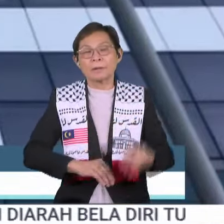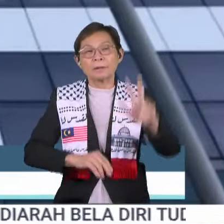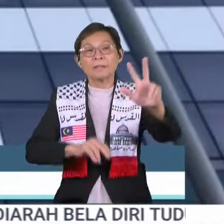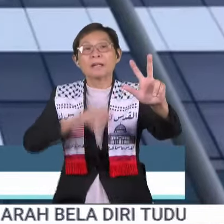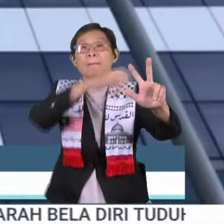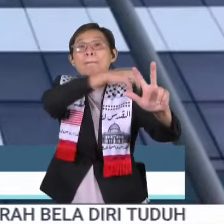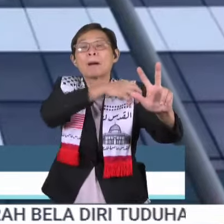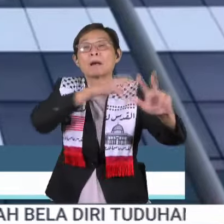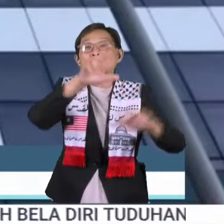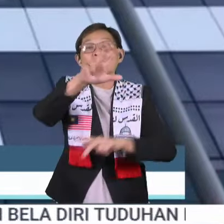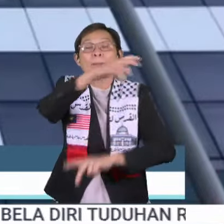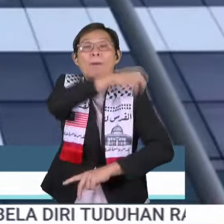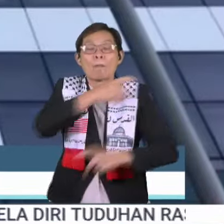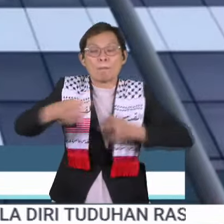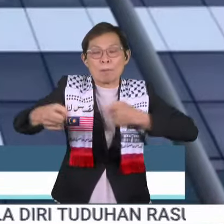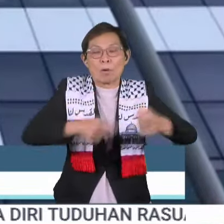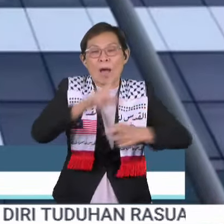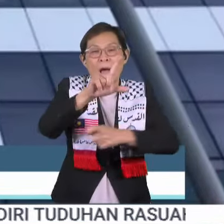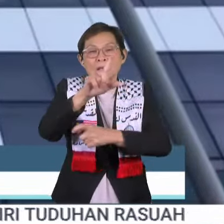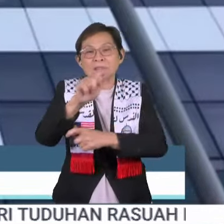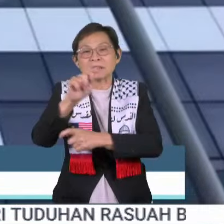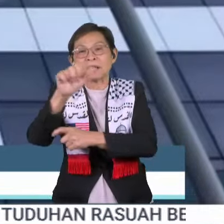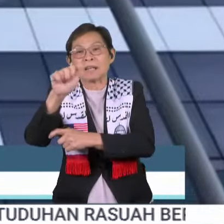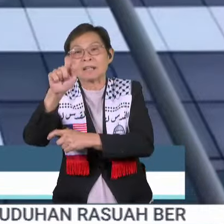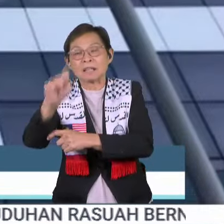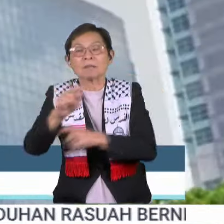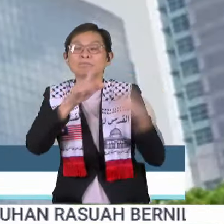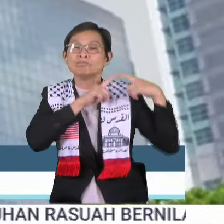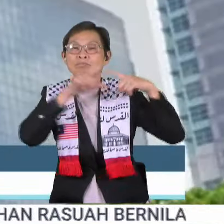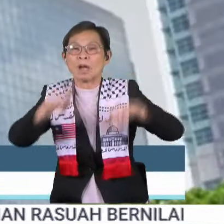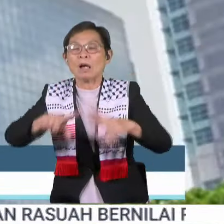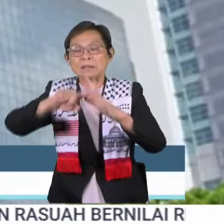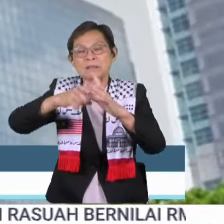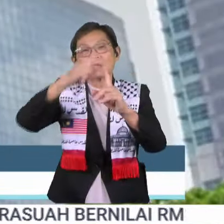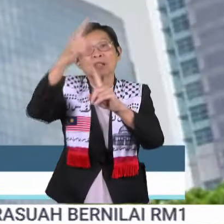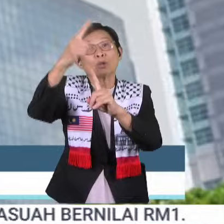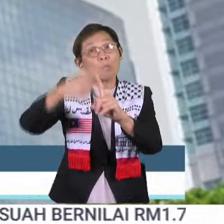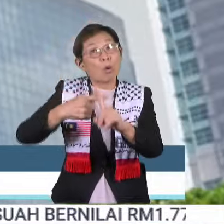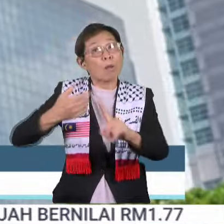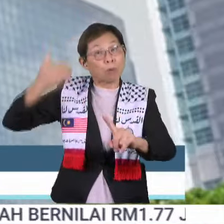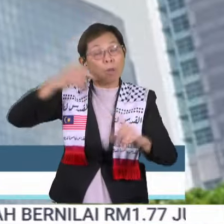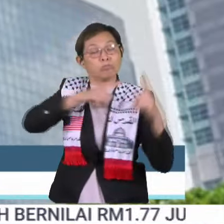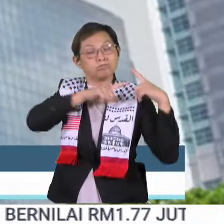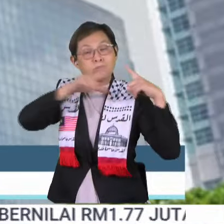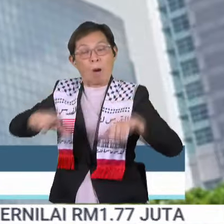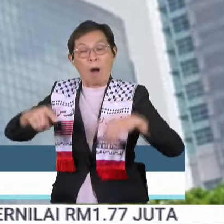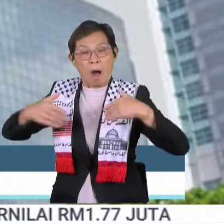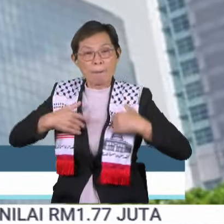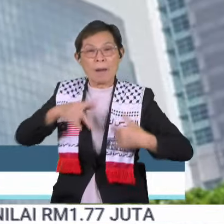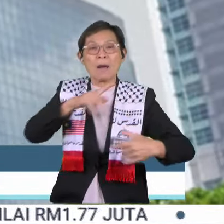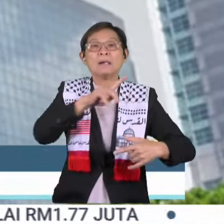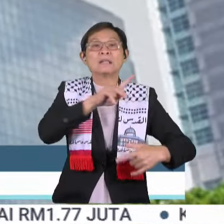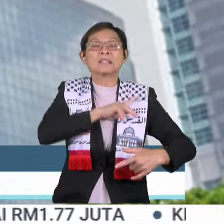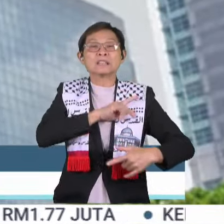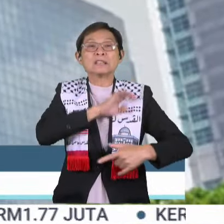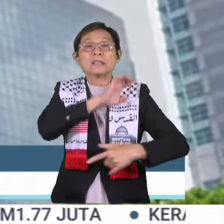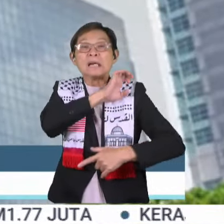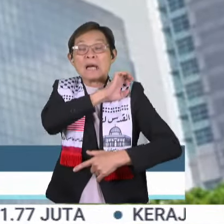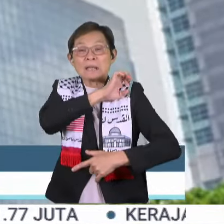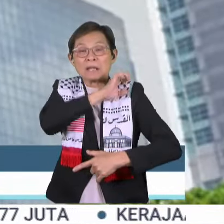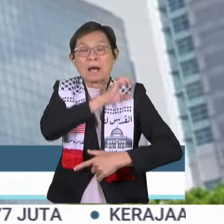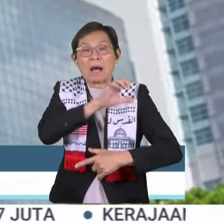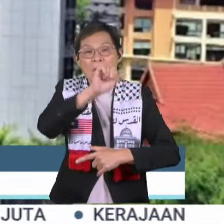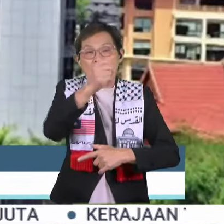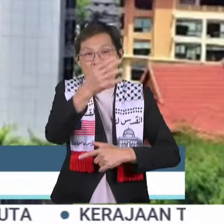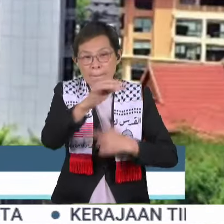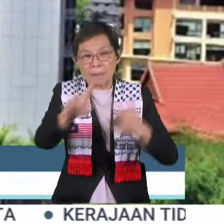tiga pegawai kanan pengurusan ltat telah meletakkan jawatan sejak sebulan lalu mereka terdiri daripada ketua eksekutif Datuk Ahmad